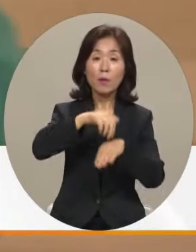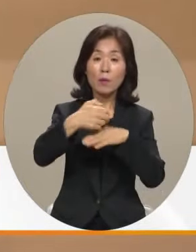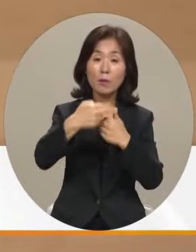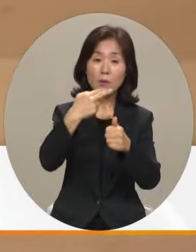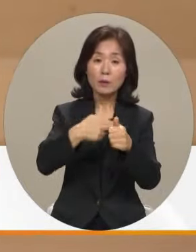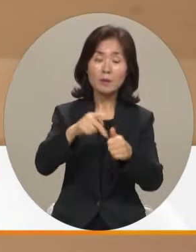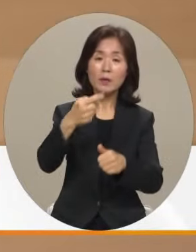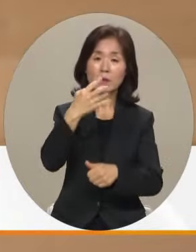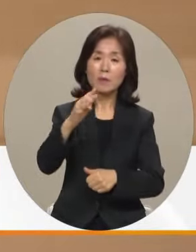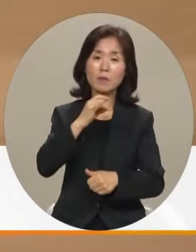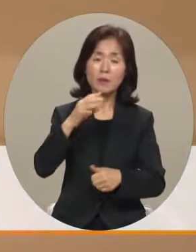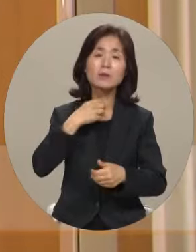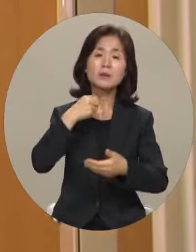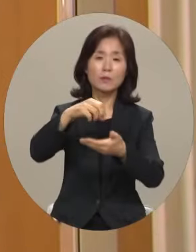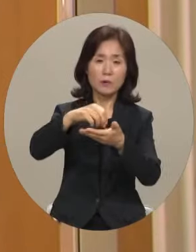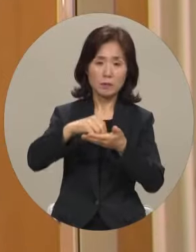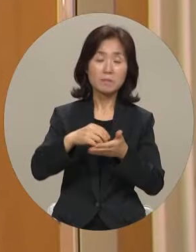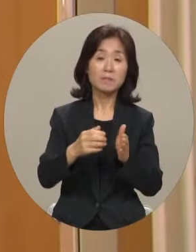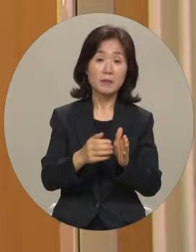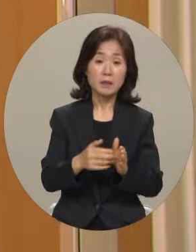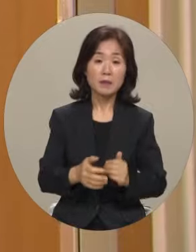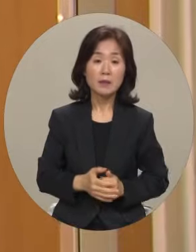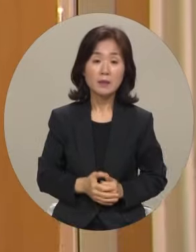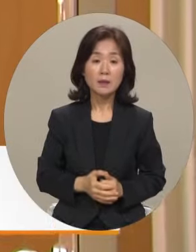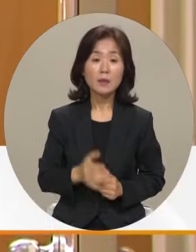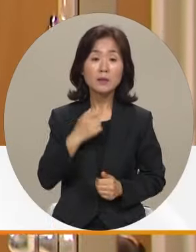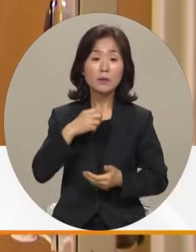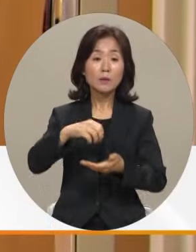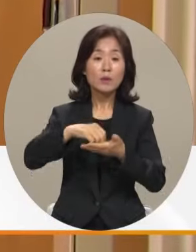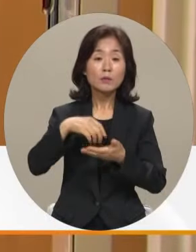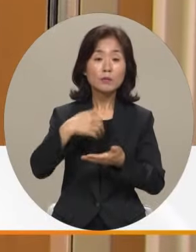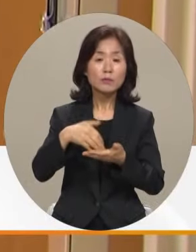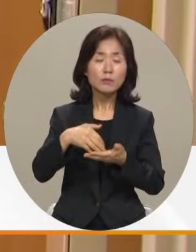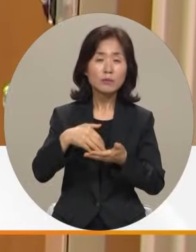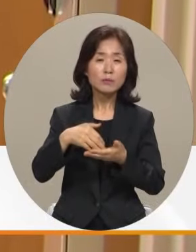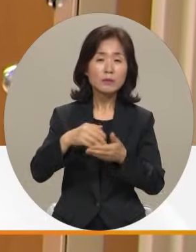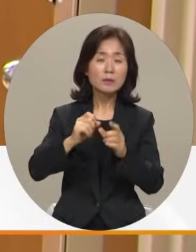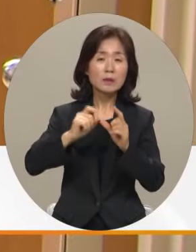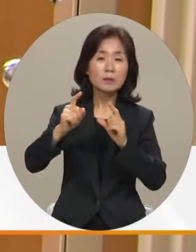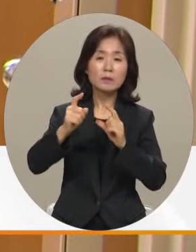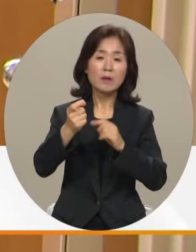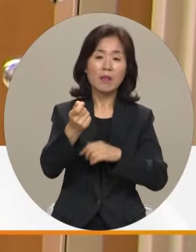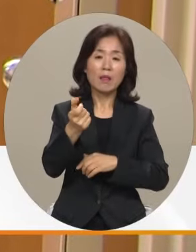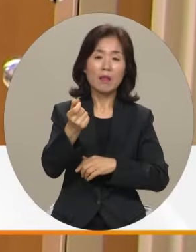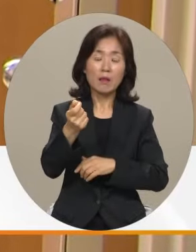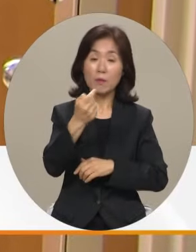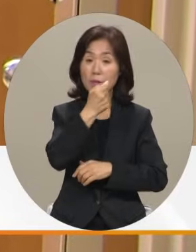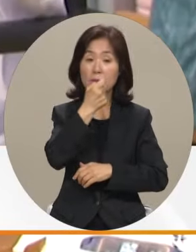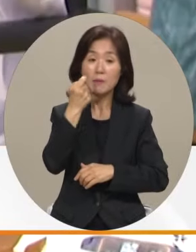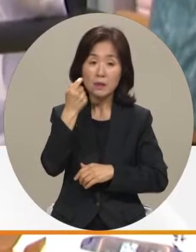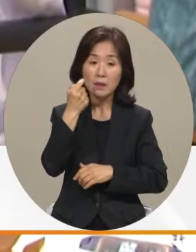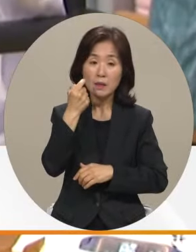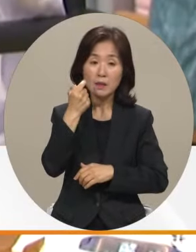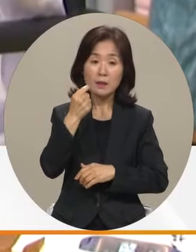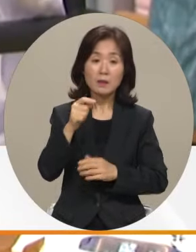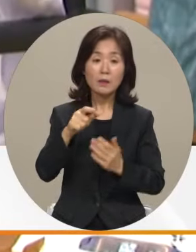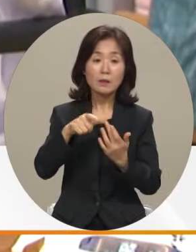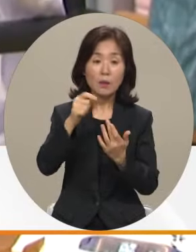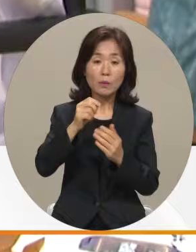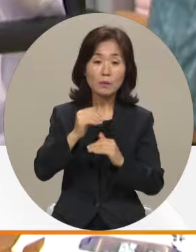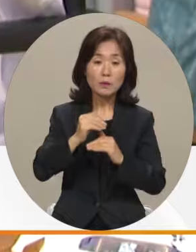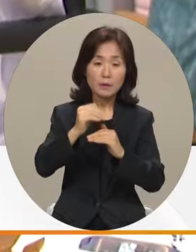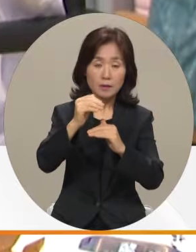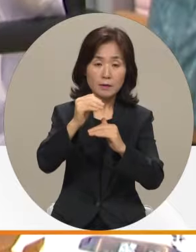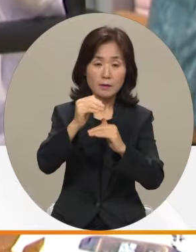지원했다고 밝혔습니다 지원 숫자가 어쨌든 거의 많지 않다 정도는 저희가 확인을 했고 체용 제차에 따라서 아마